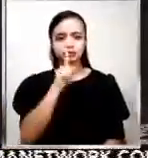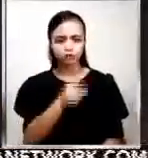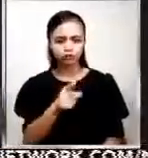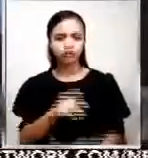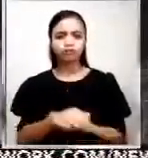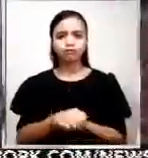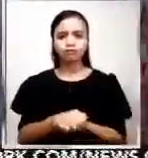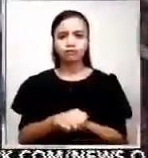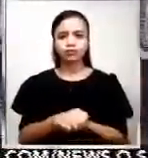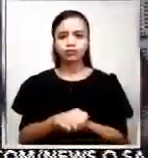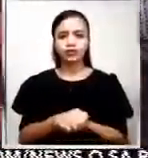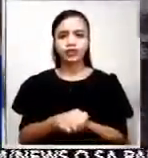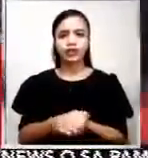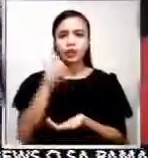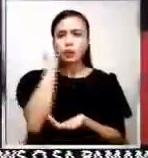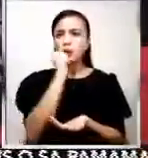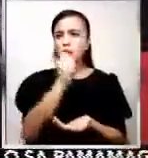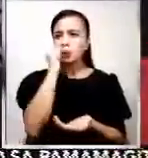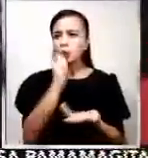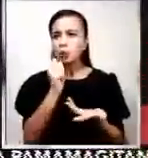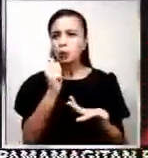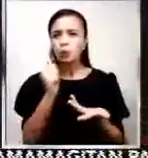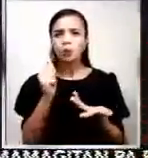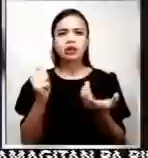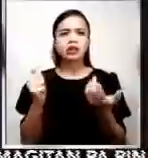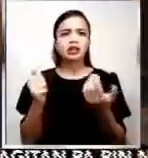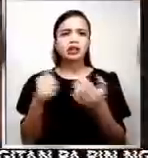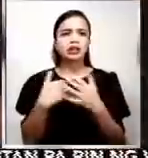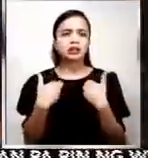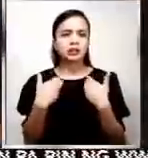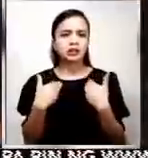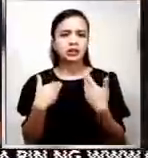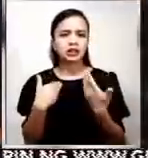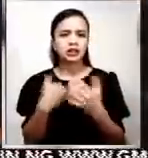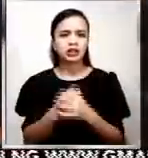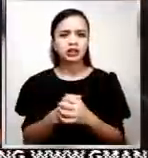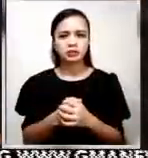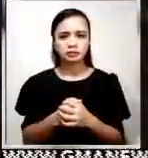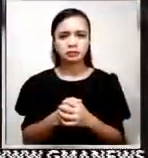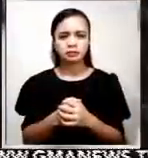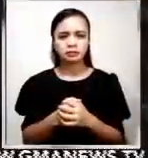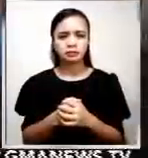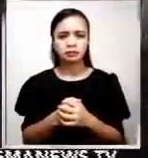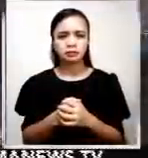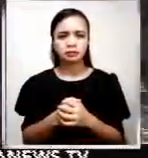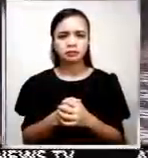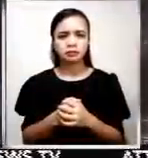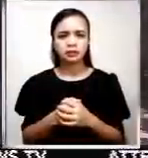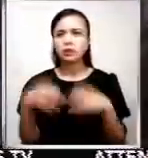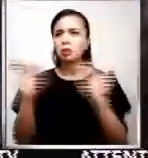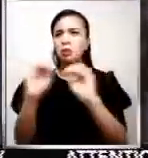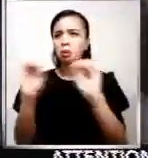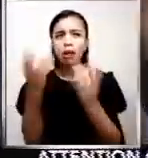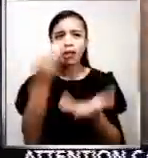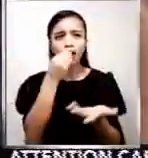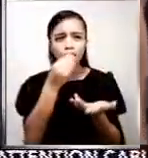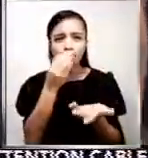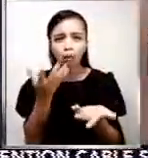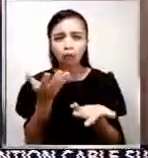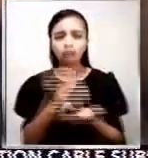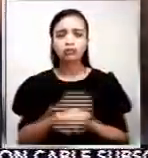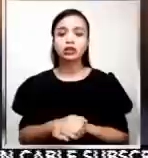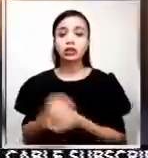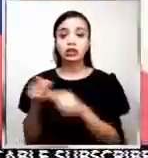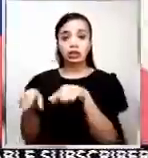nag-iba po yung bahay namin. Ang anak ko po 4. Wala po kami makain. Ang grupo ni na Engineer